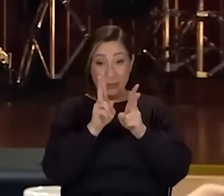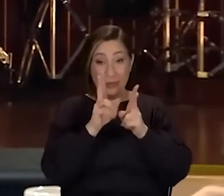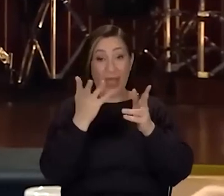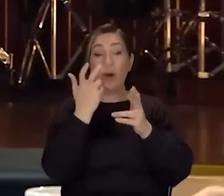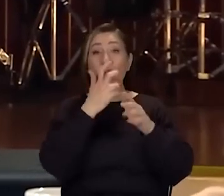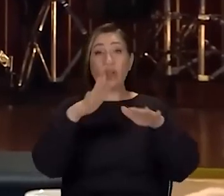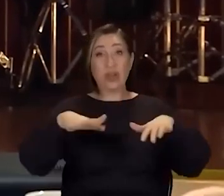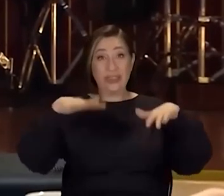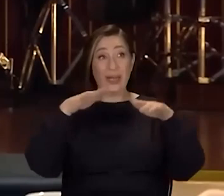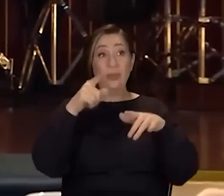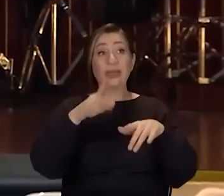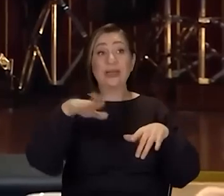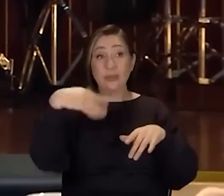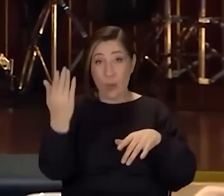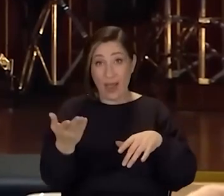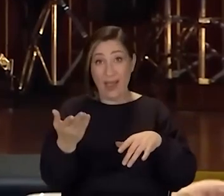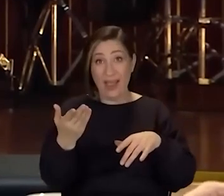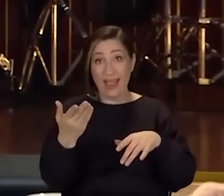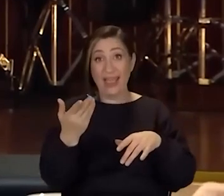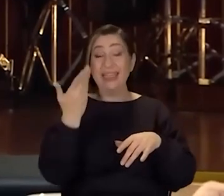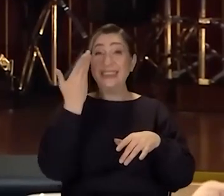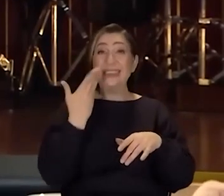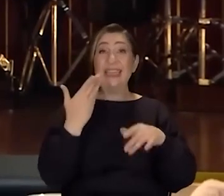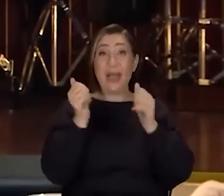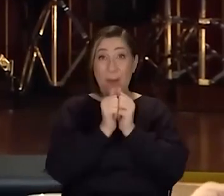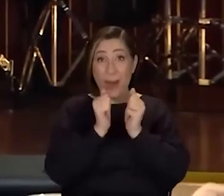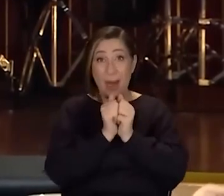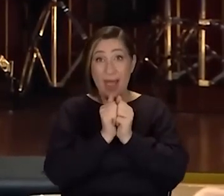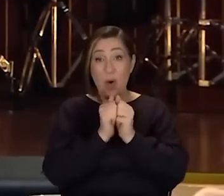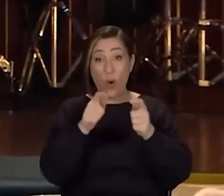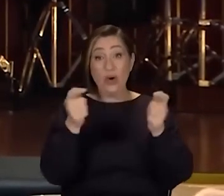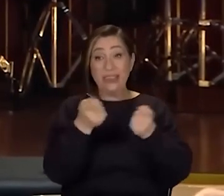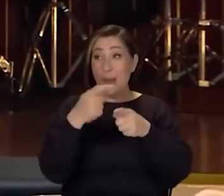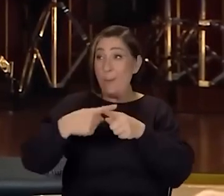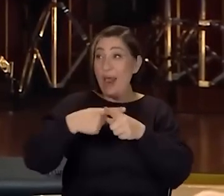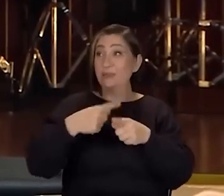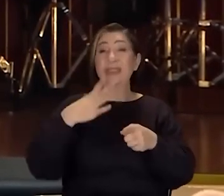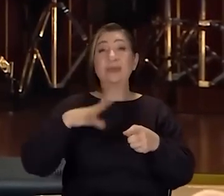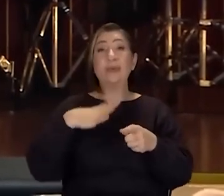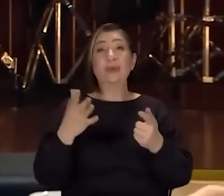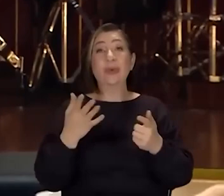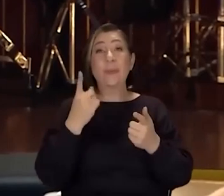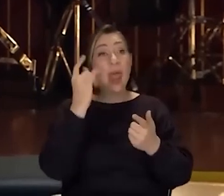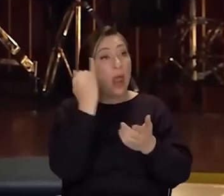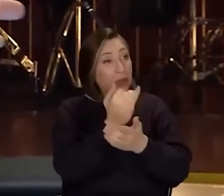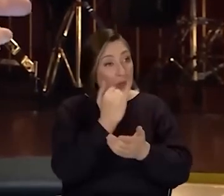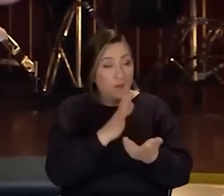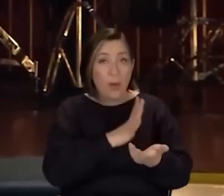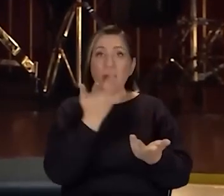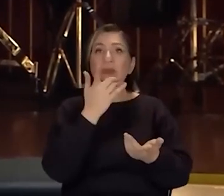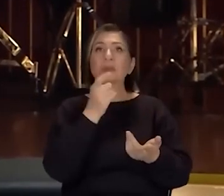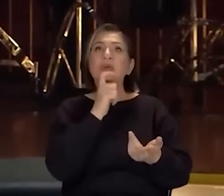ya da konser, bunlardan sonra seyirciyle o işi de paylaşmak istiyoruz. Yani bir eleştirirsin, evet.